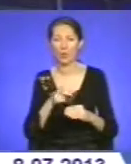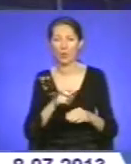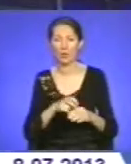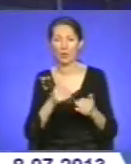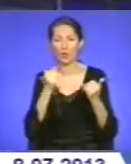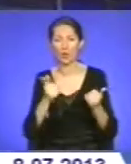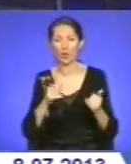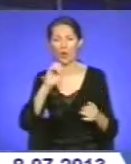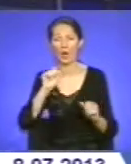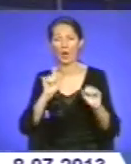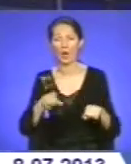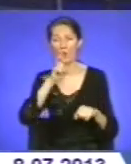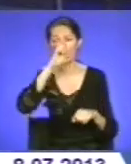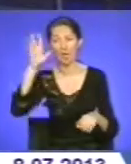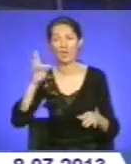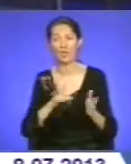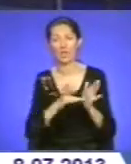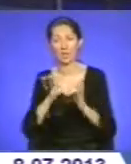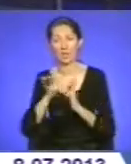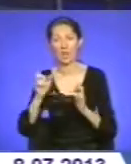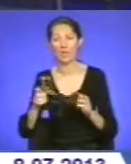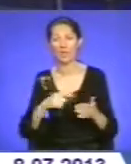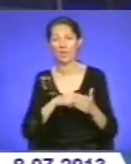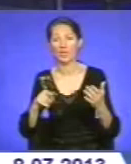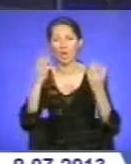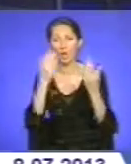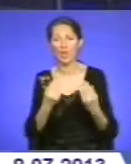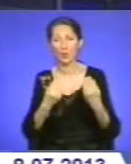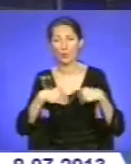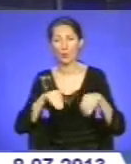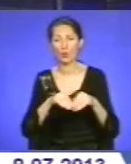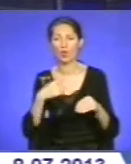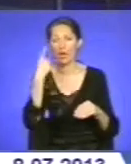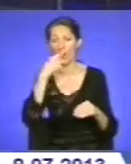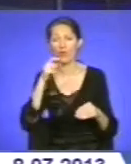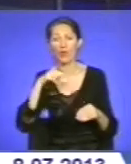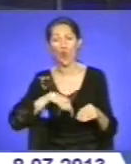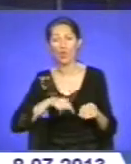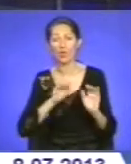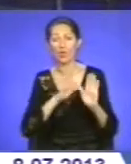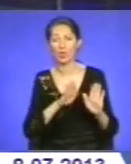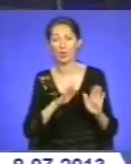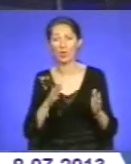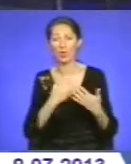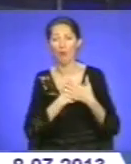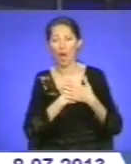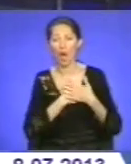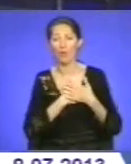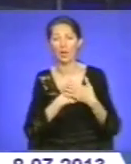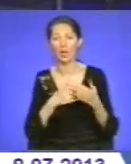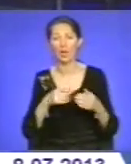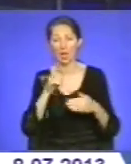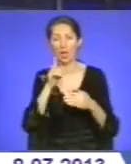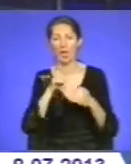Сьогодні православні християни відзначають День подружжя. У ролі заступників кохання і подружньої вірності православна церква вшановує святих Петра